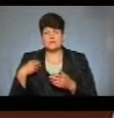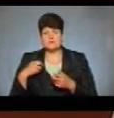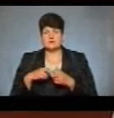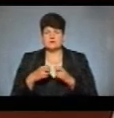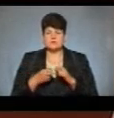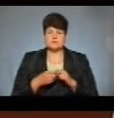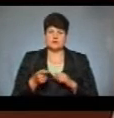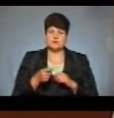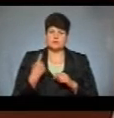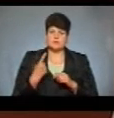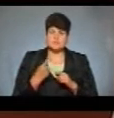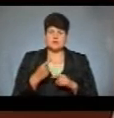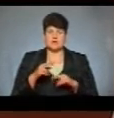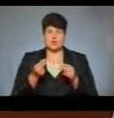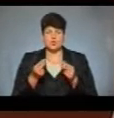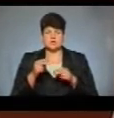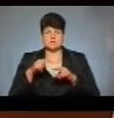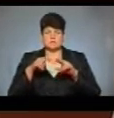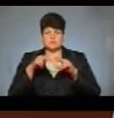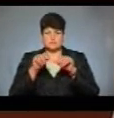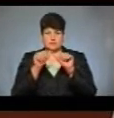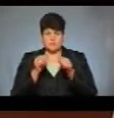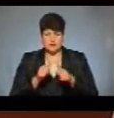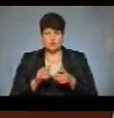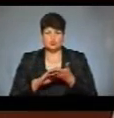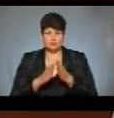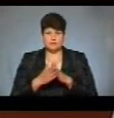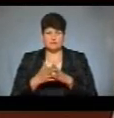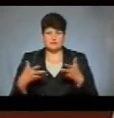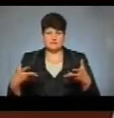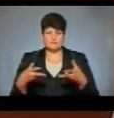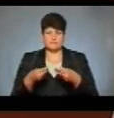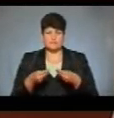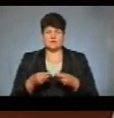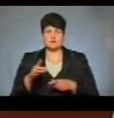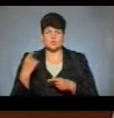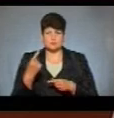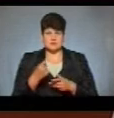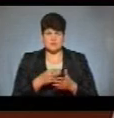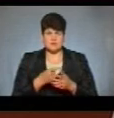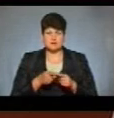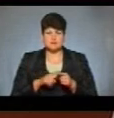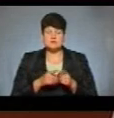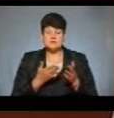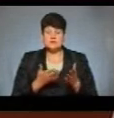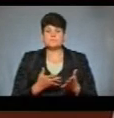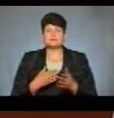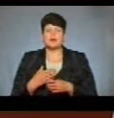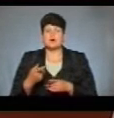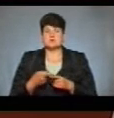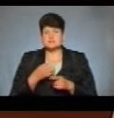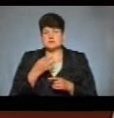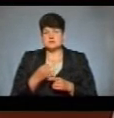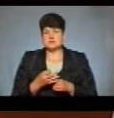Івано-Франківської областей. Кошти на зведення меморіалу домовилися виділяти з бюджетів цих областей, повідомила прес-секретар Тернопільської облдержадміністрації